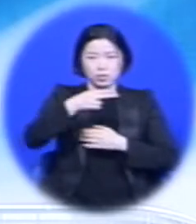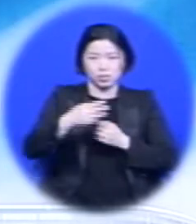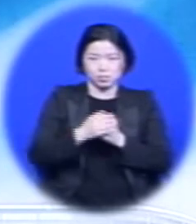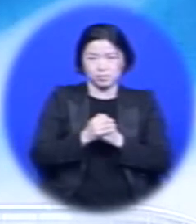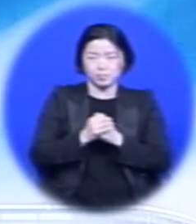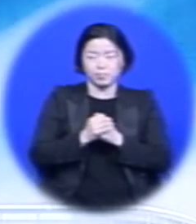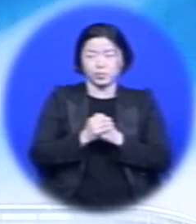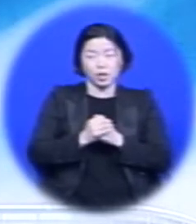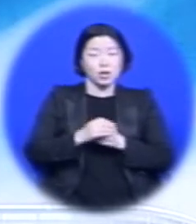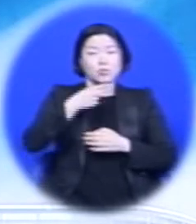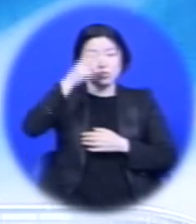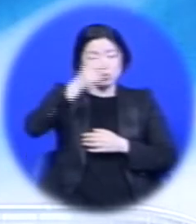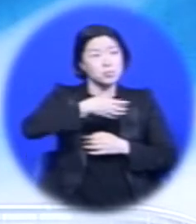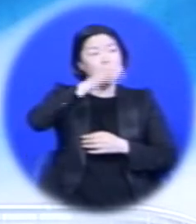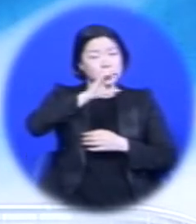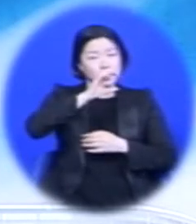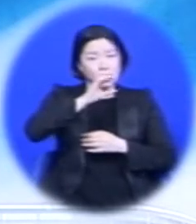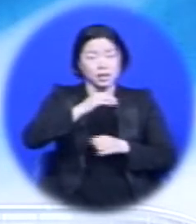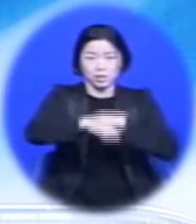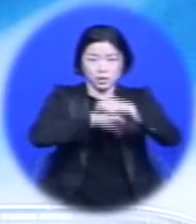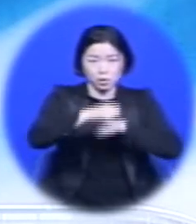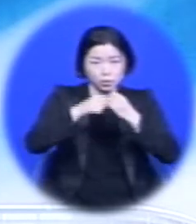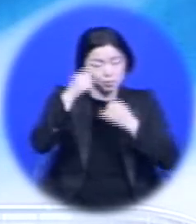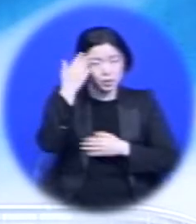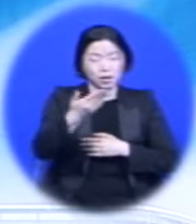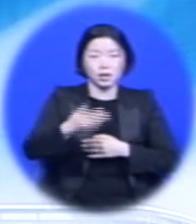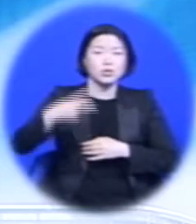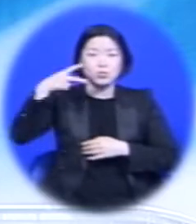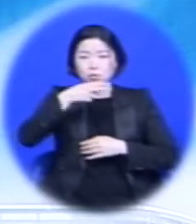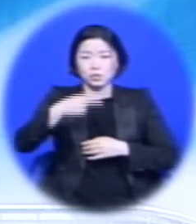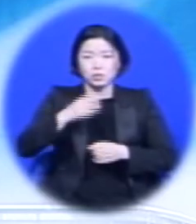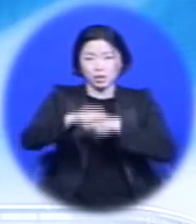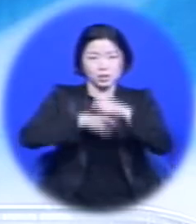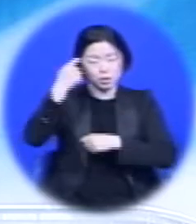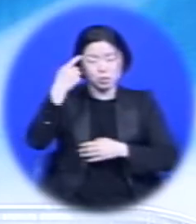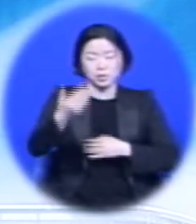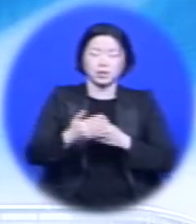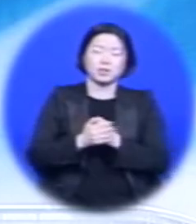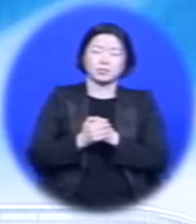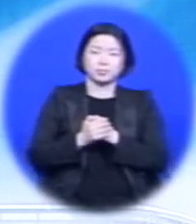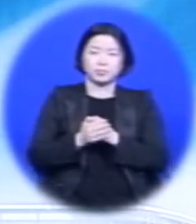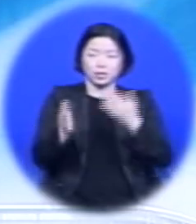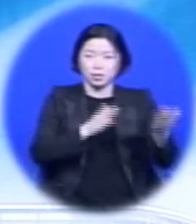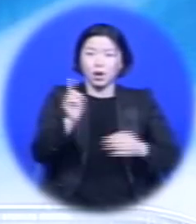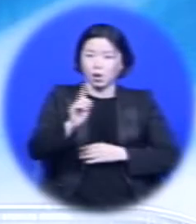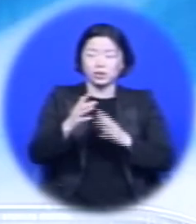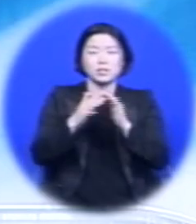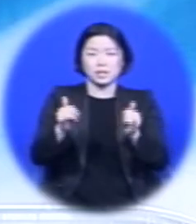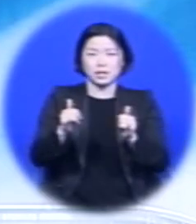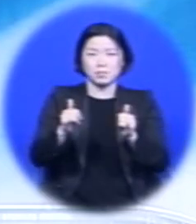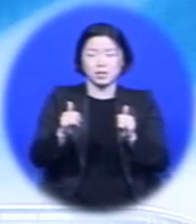안 마신 게 자유예요? 어떤 사람이 아주 허랑방탕하게 살았습니다. 예수를 믿고 아주 경건한